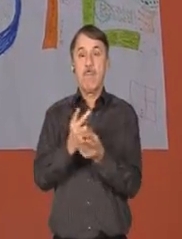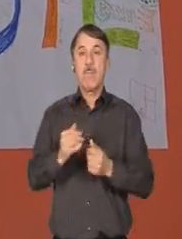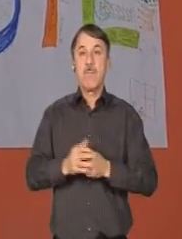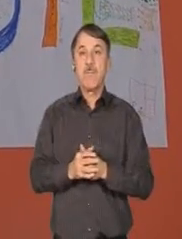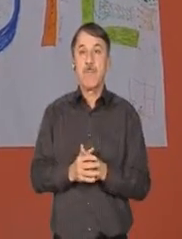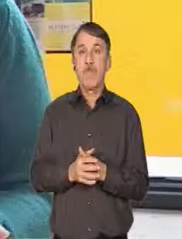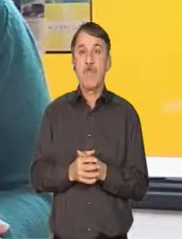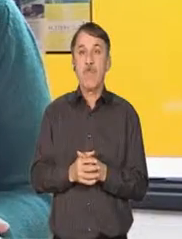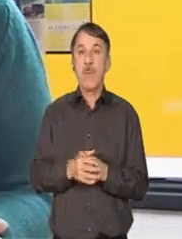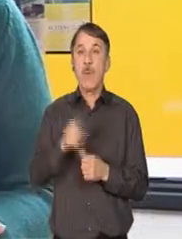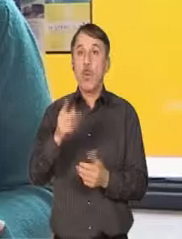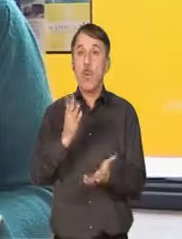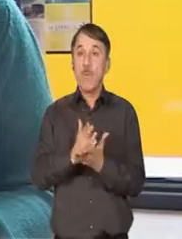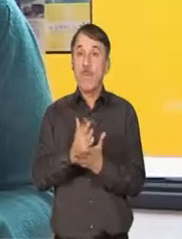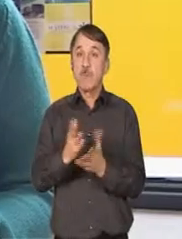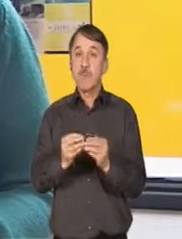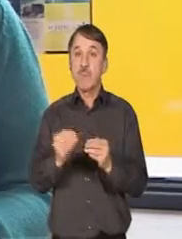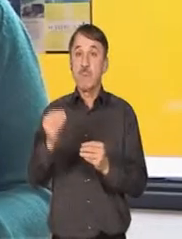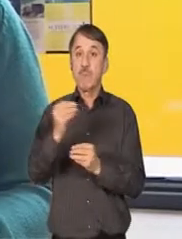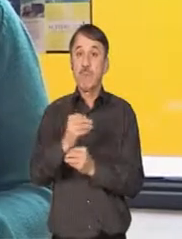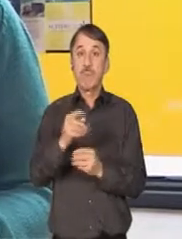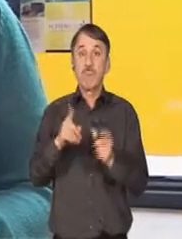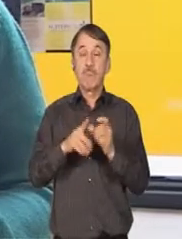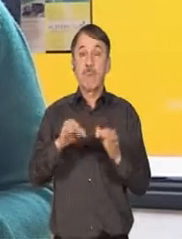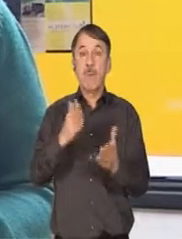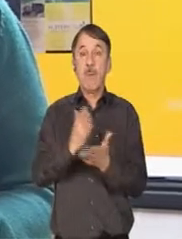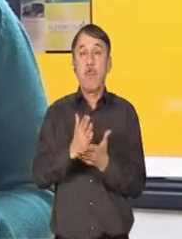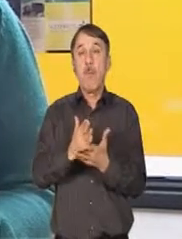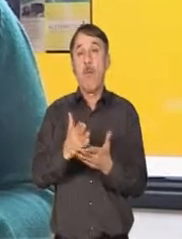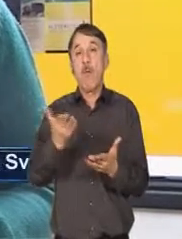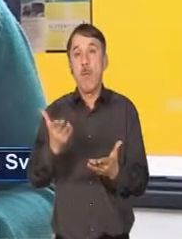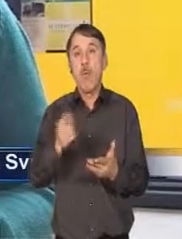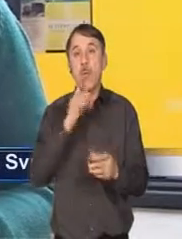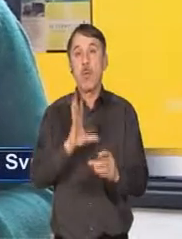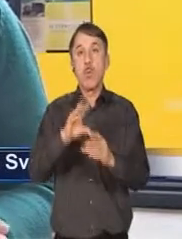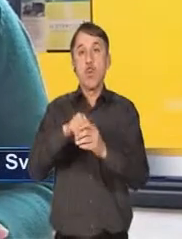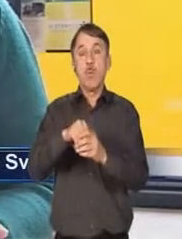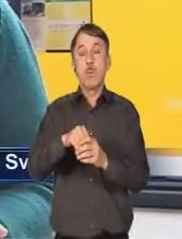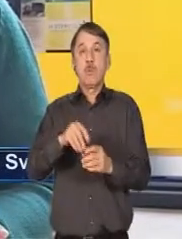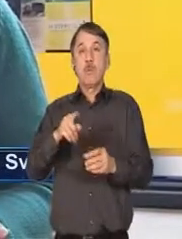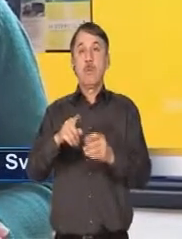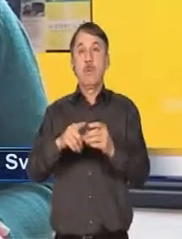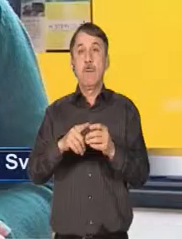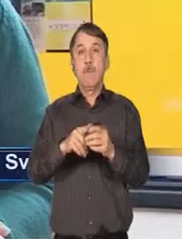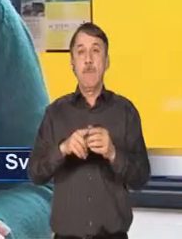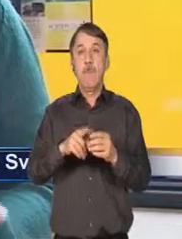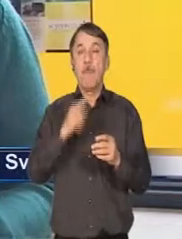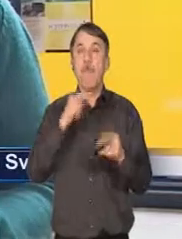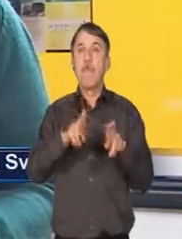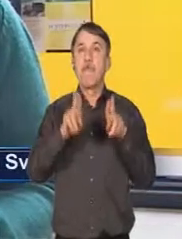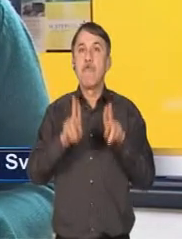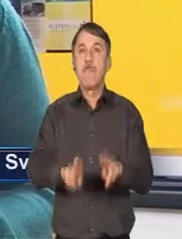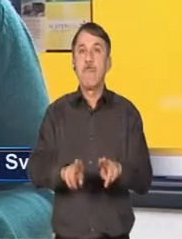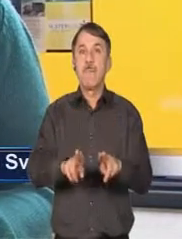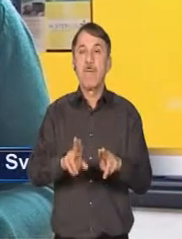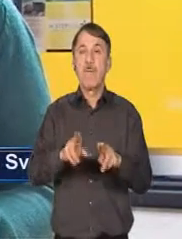svratište susreće. Ono što isto jako bitno da se kaže, to je da su na mediji bili, uključujući vaš Kanal 9, stvarno